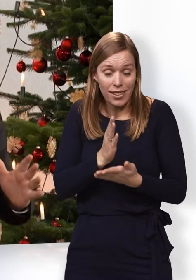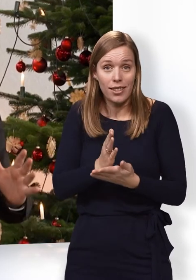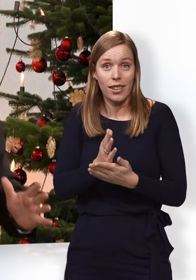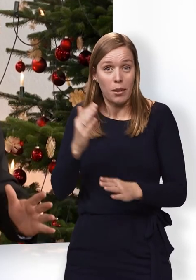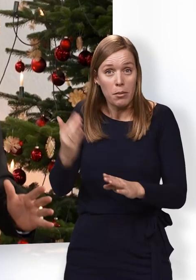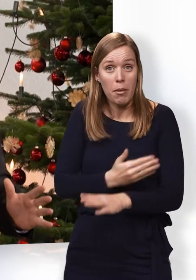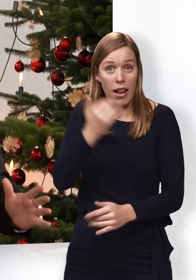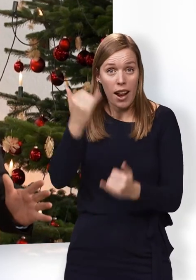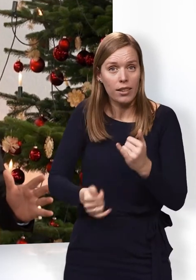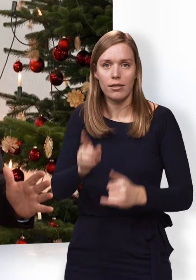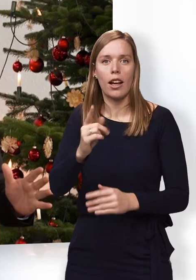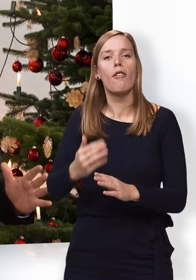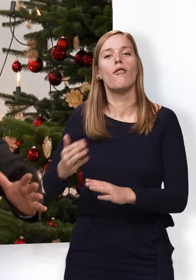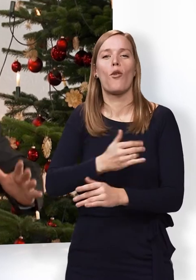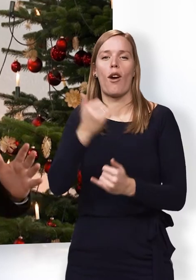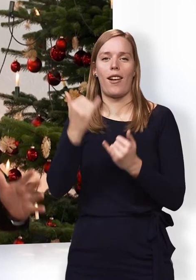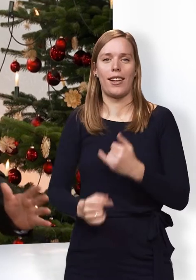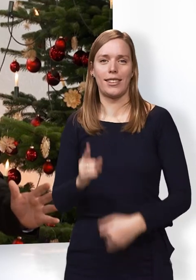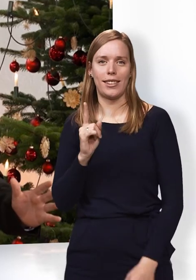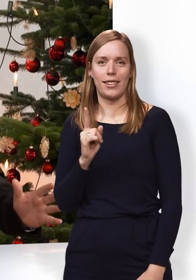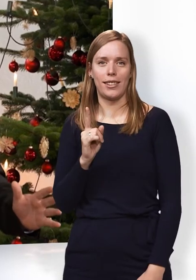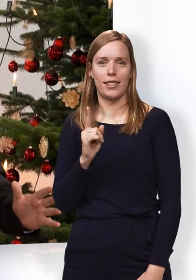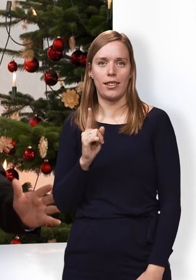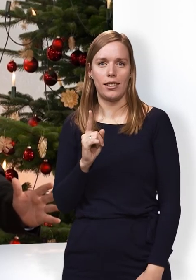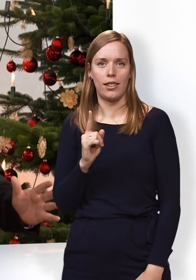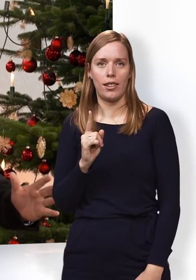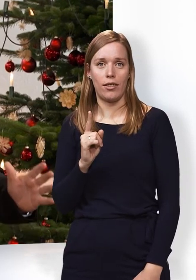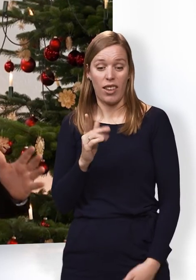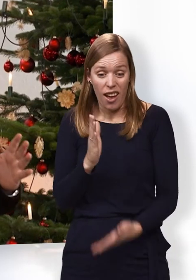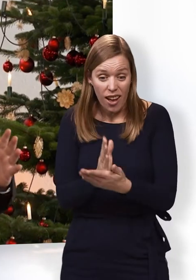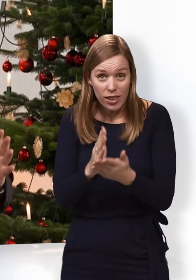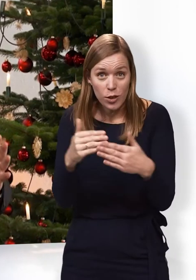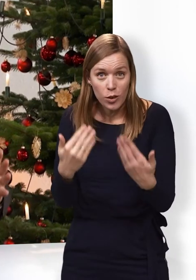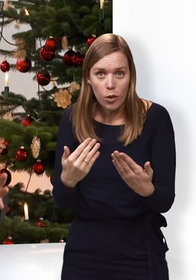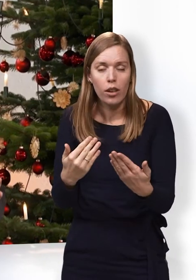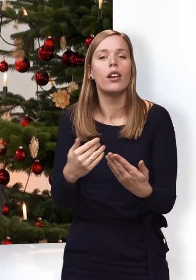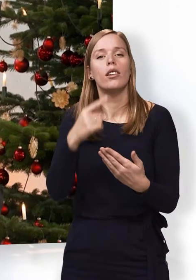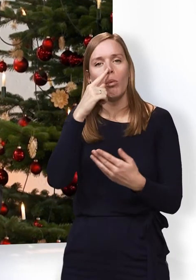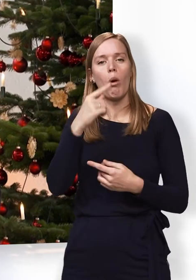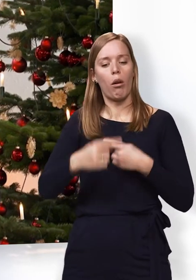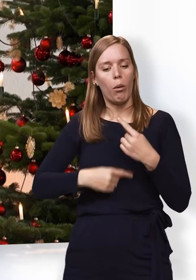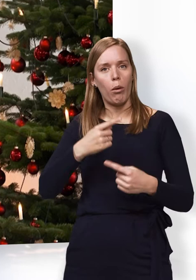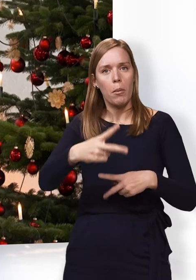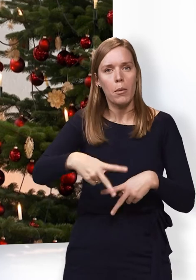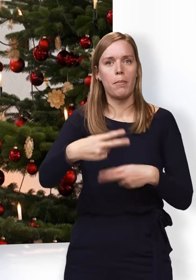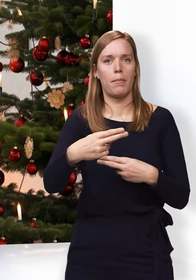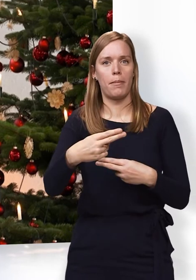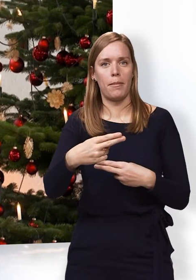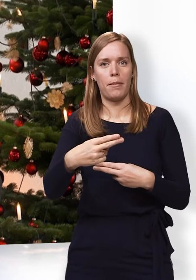das ist das Vorletzte, das ist nicht das Endgültige. Das ist das Vorläufige.